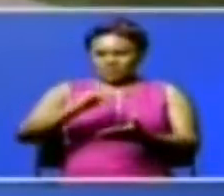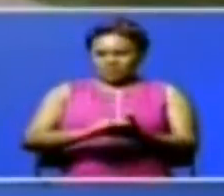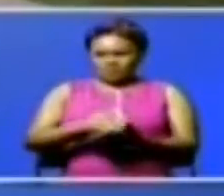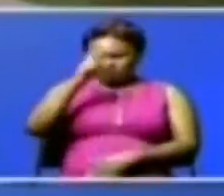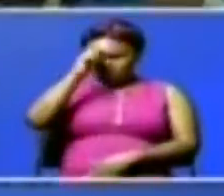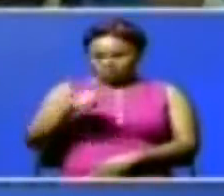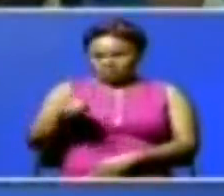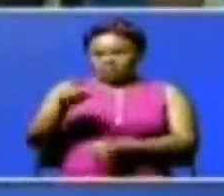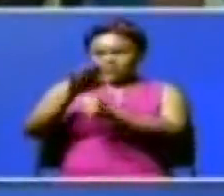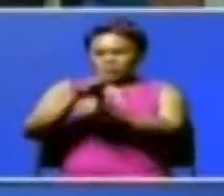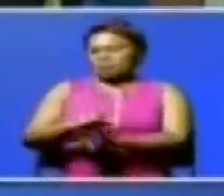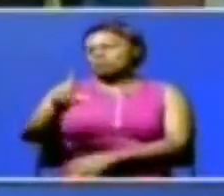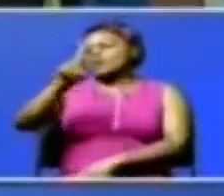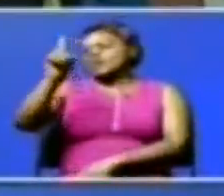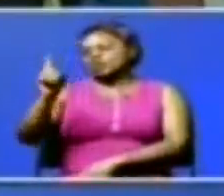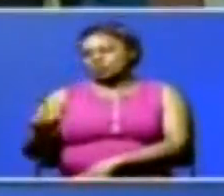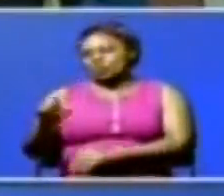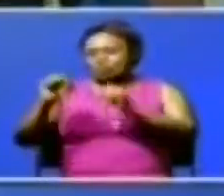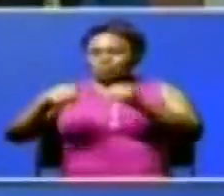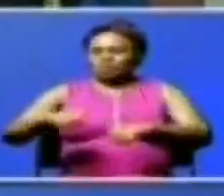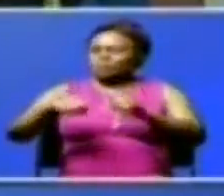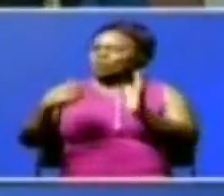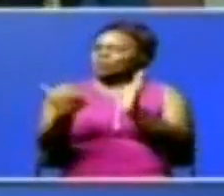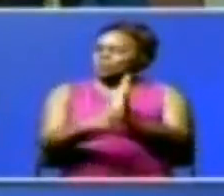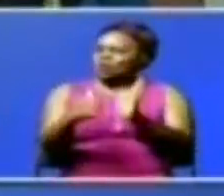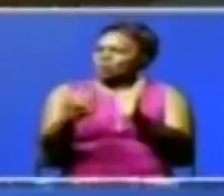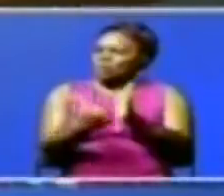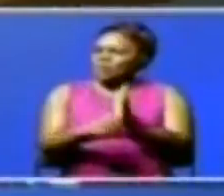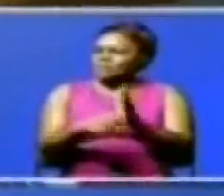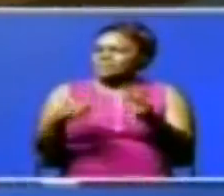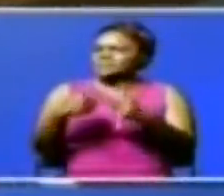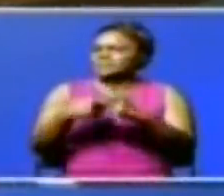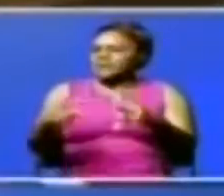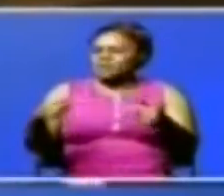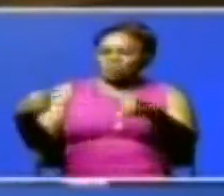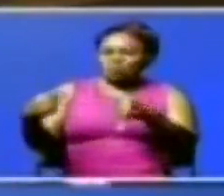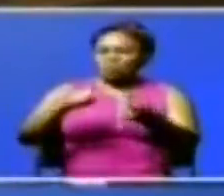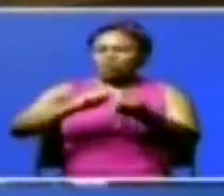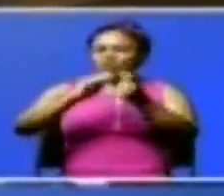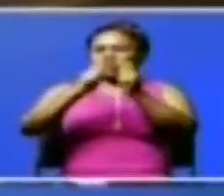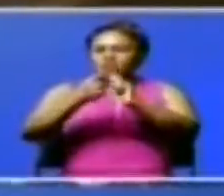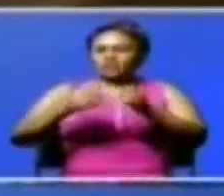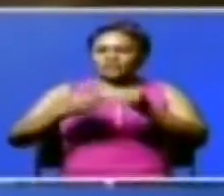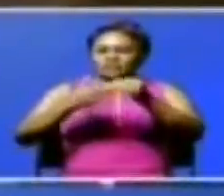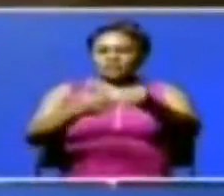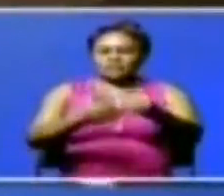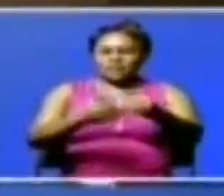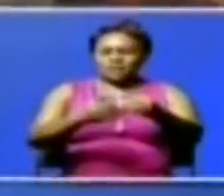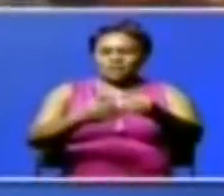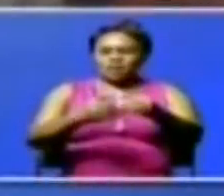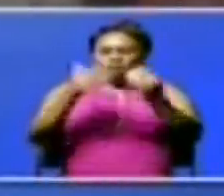were browbeaten. Lakini je, huenda masaibu ya jaji Mwilu yakawa mwanzo wa vita vya mabadiliko ya uongozi wa idara ya